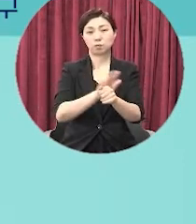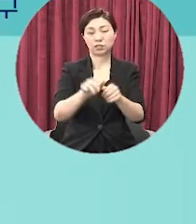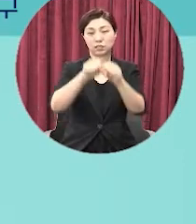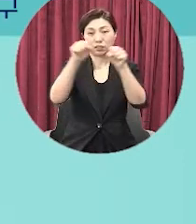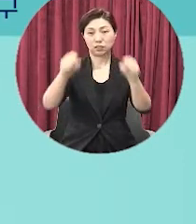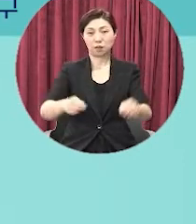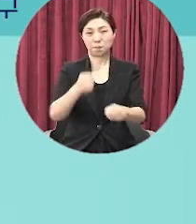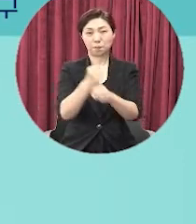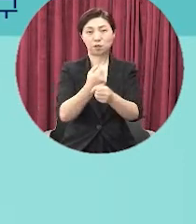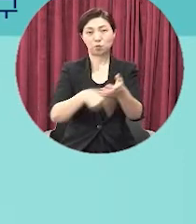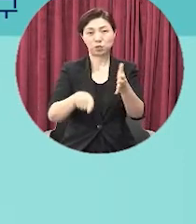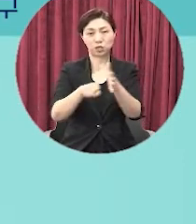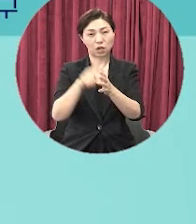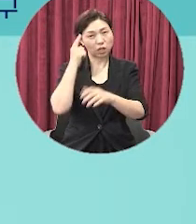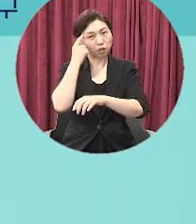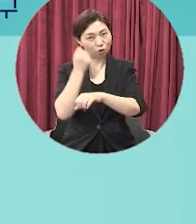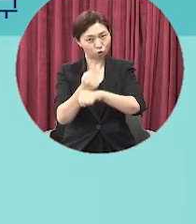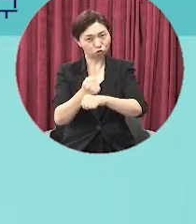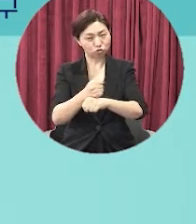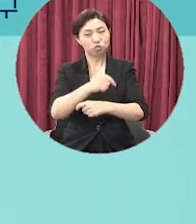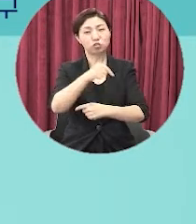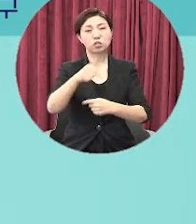진행하게 되었습니다